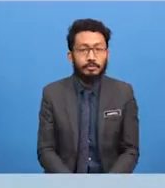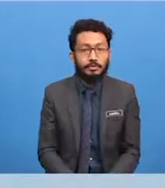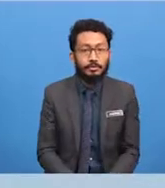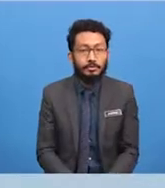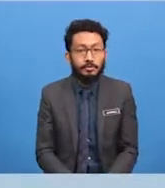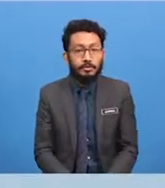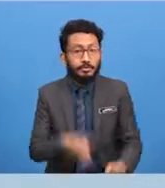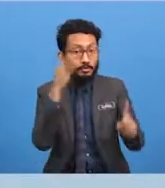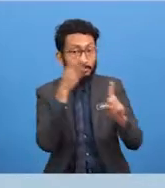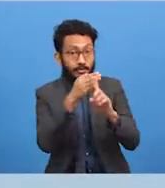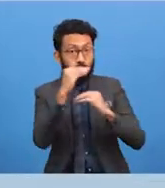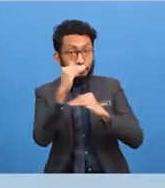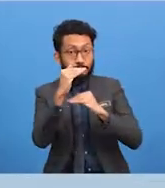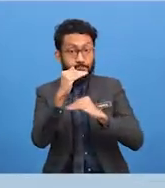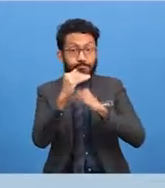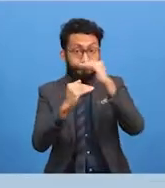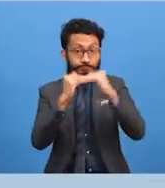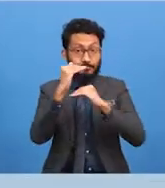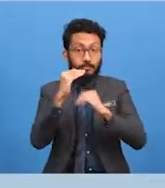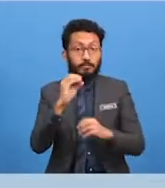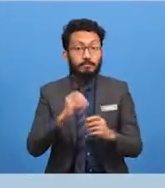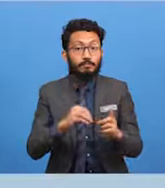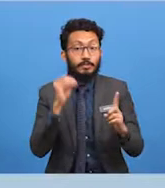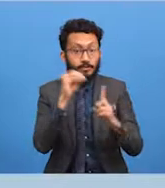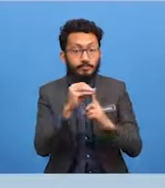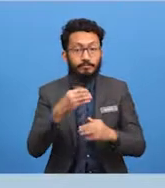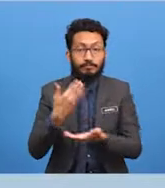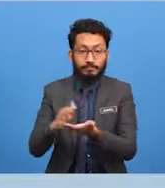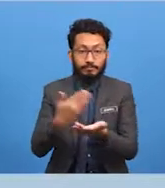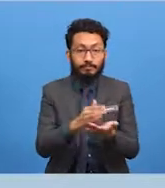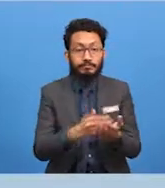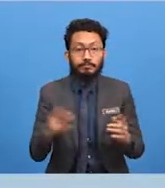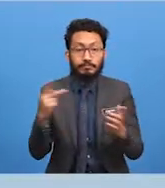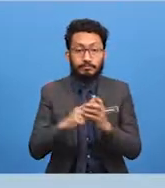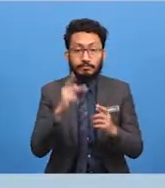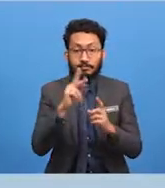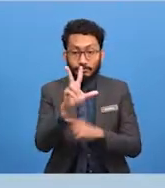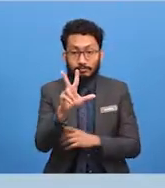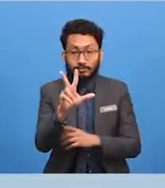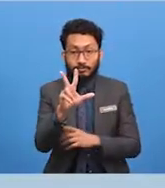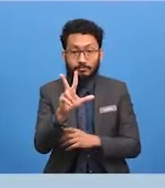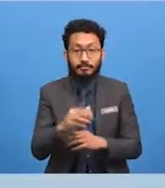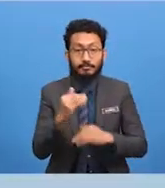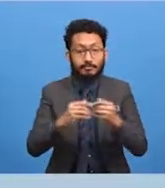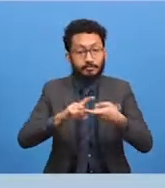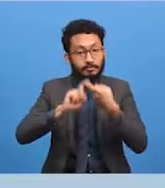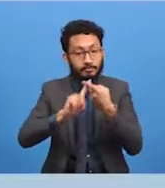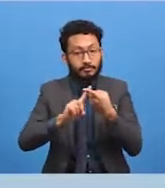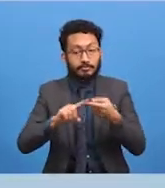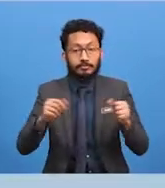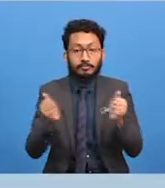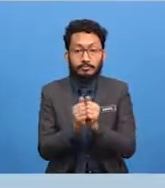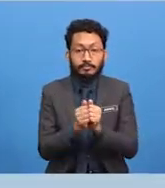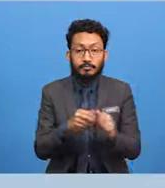Objektif sesebuah perniagaan juga boleh dibahagikan kepada tiga tahap yang dikaitkan dengan